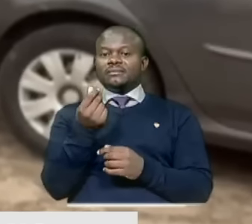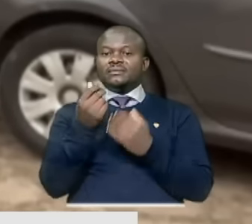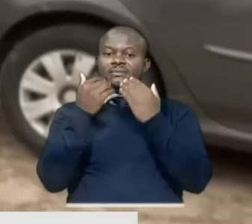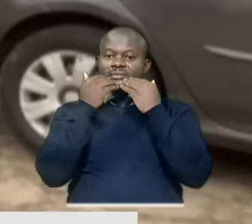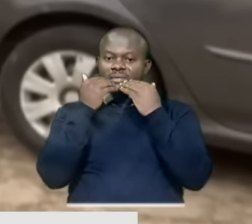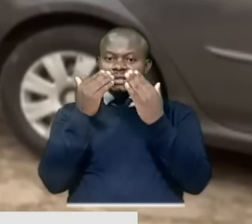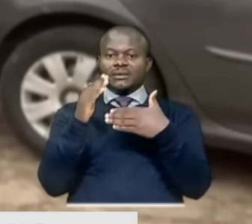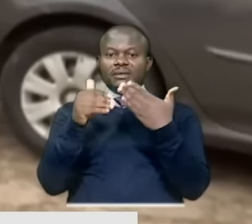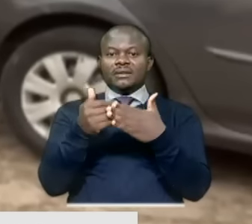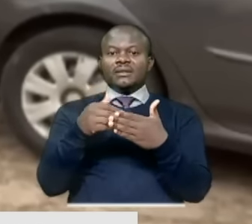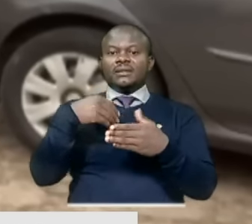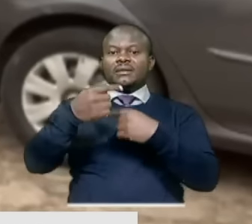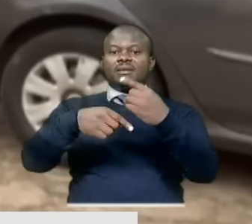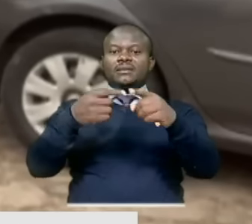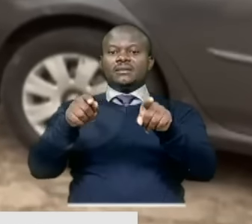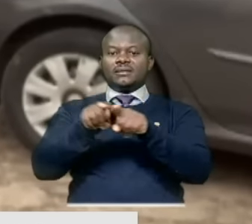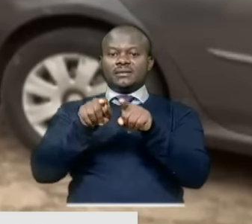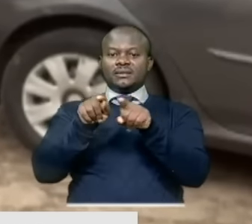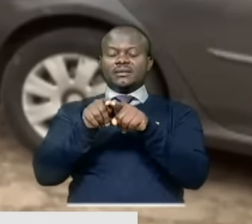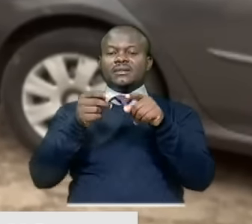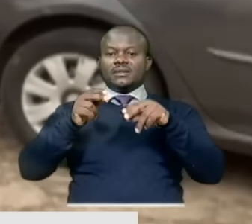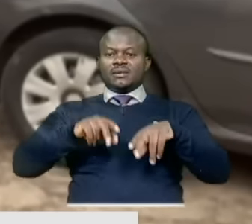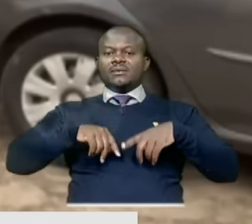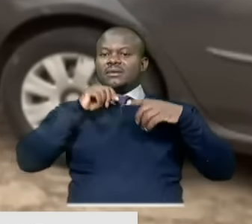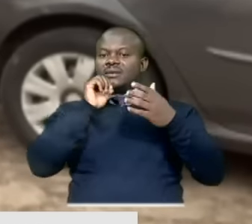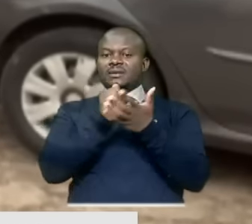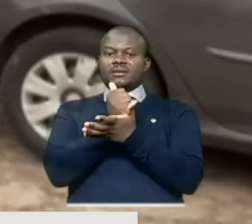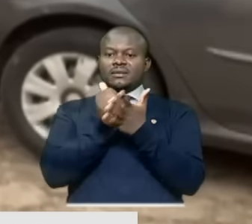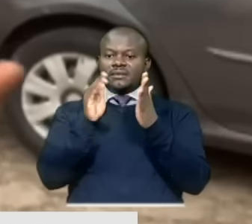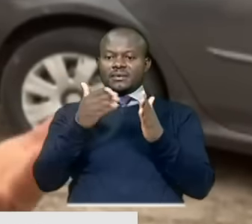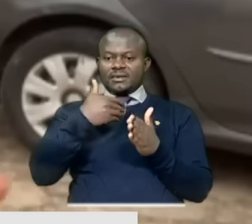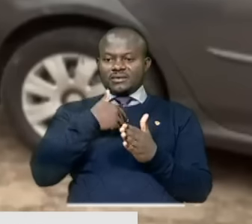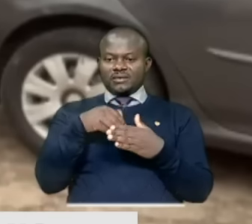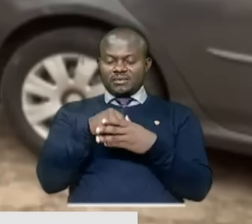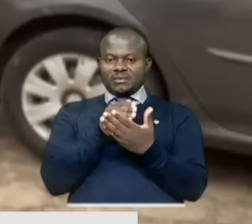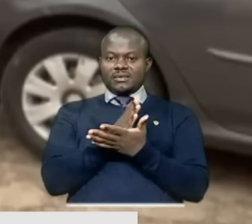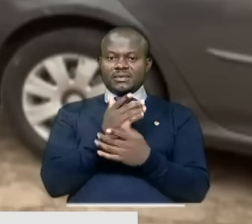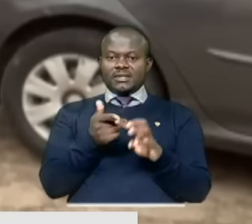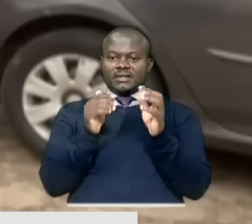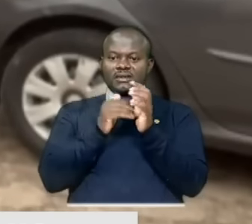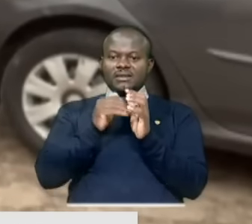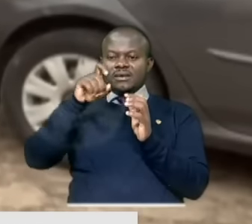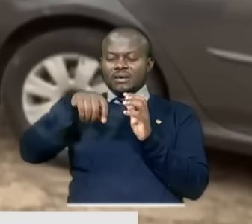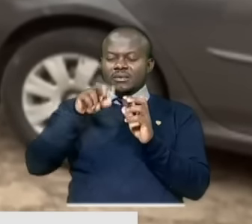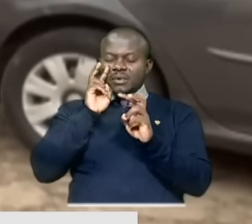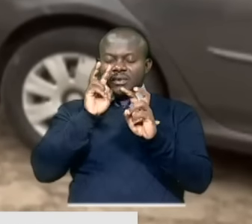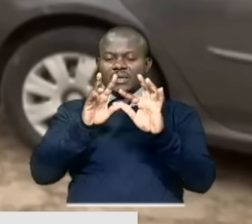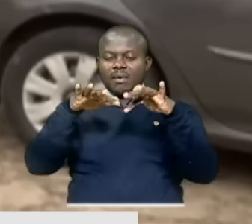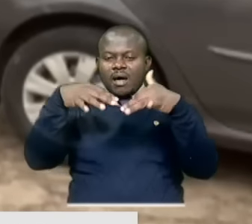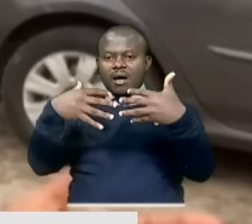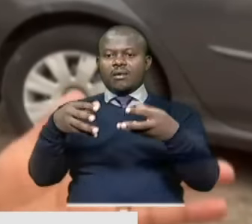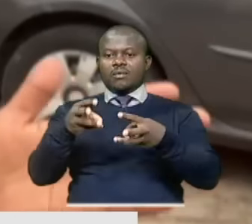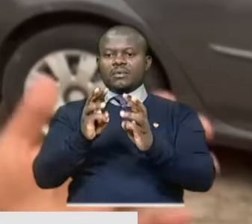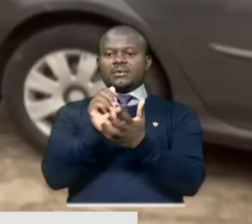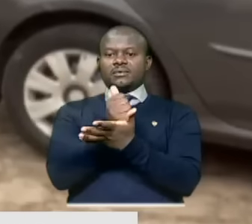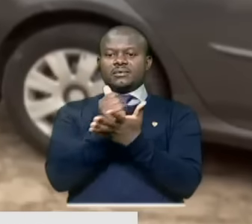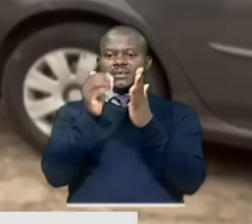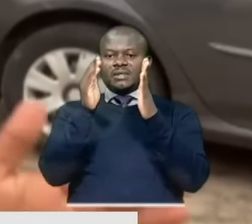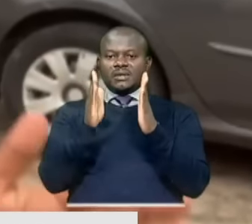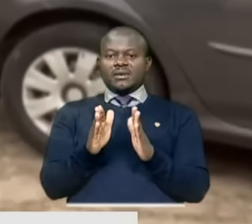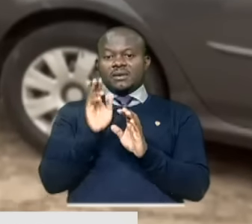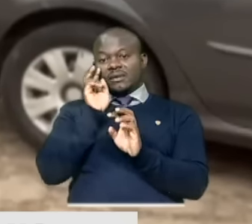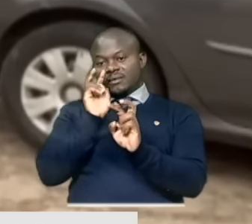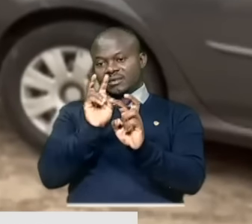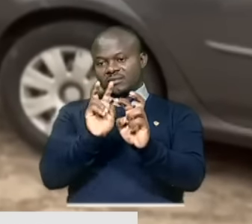kirego, bigakomeza gutya akabaho nta cyangombwa afite mu by'ukuri, kandi wenda hakabaye harebwa uburyo ibyo byangombwa